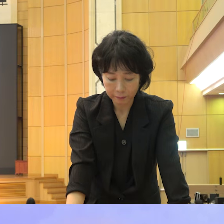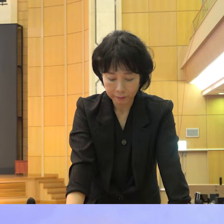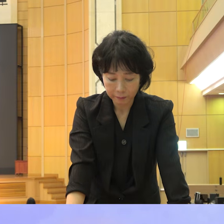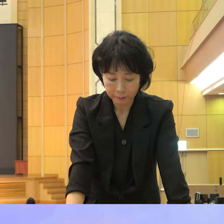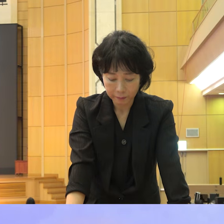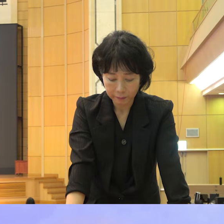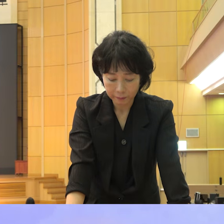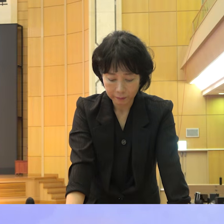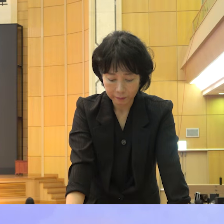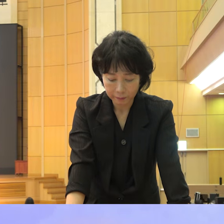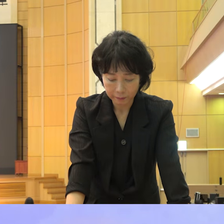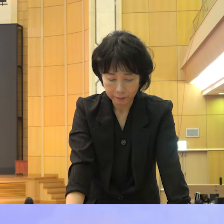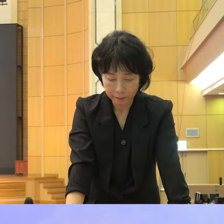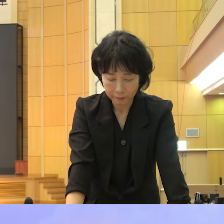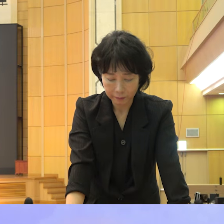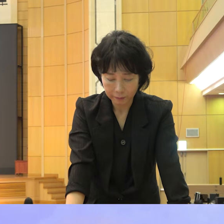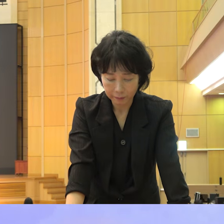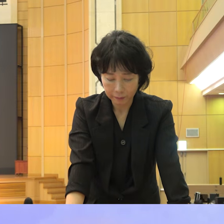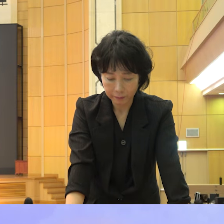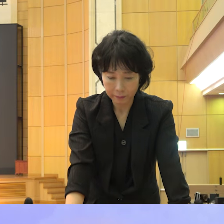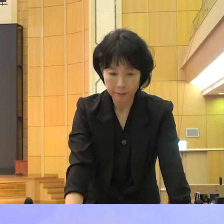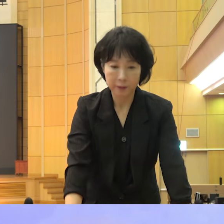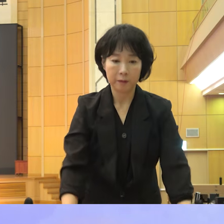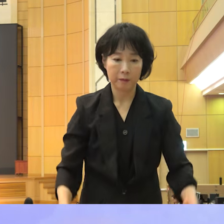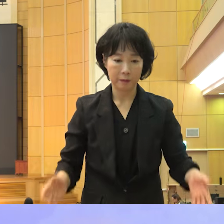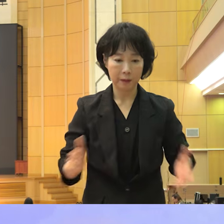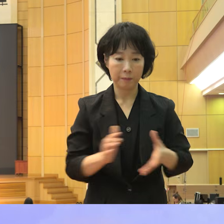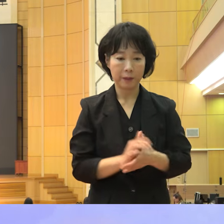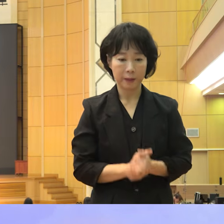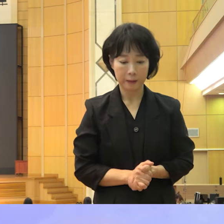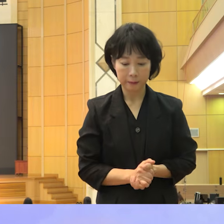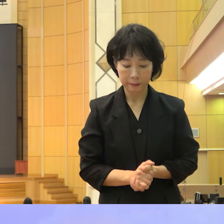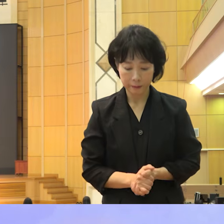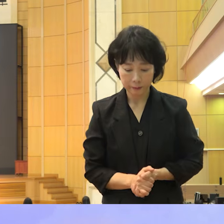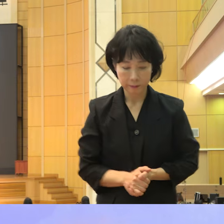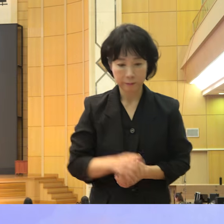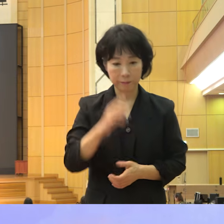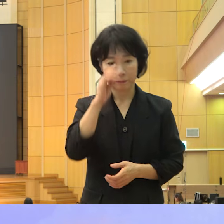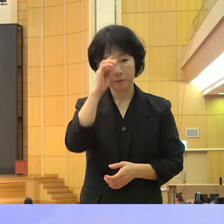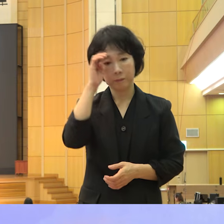하시고 평안케 하여 주옵소서. 예수님 이름으로 기도하옵나이다.